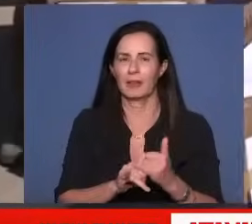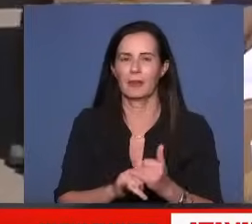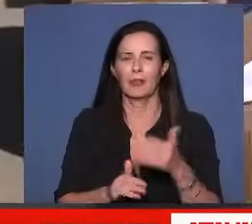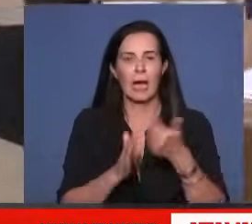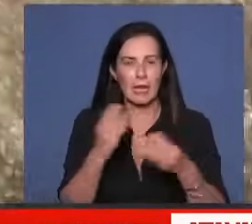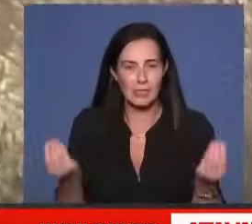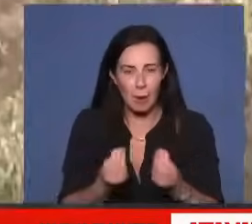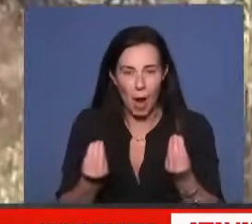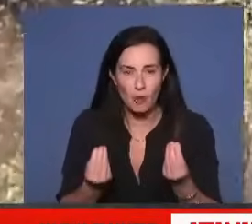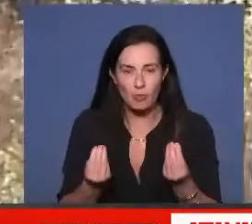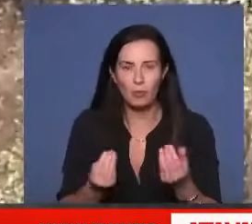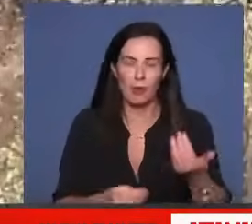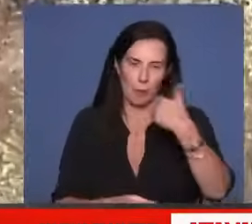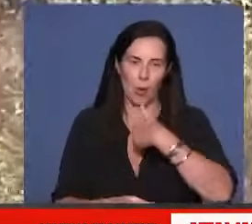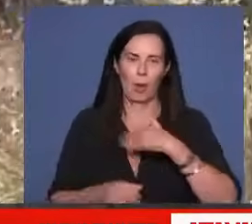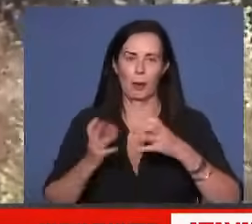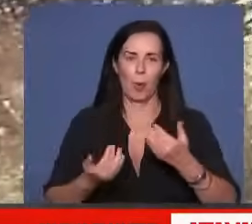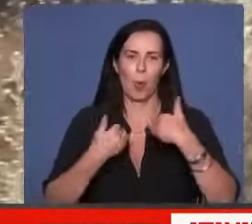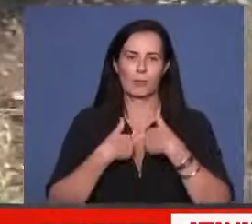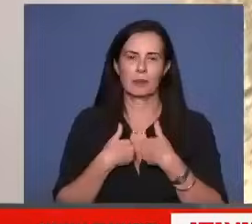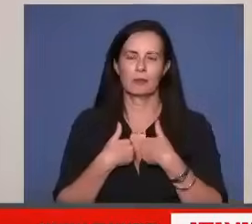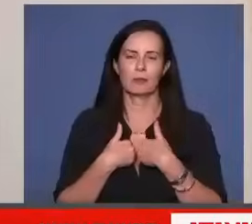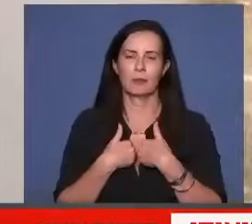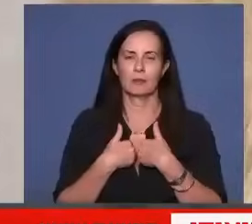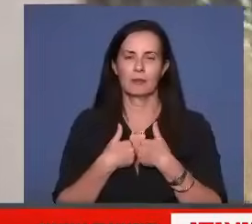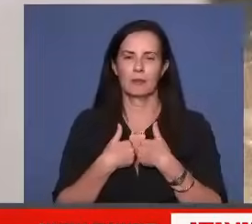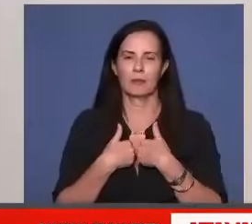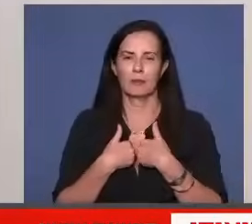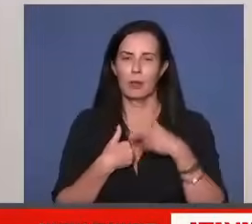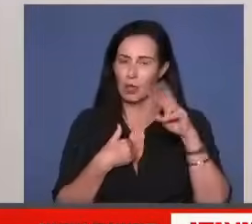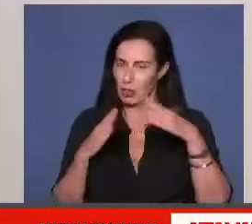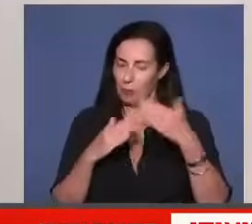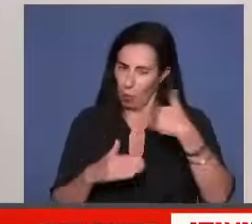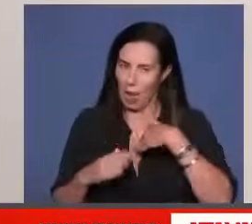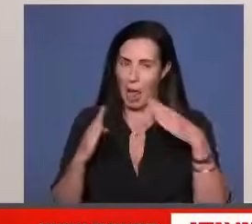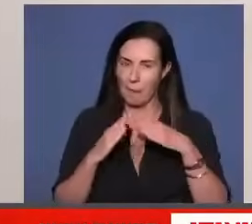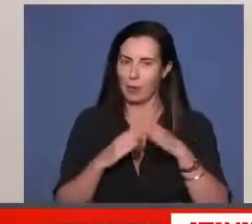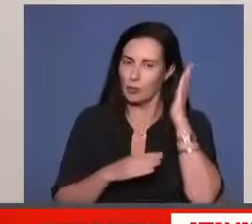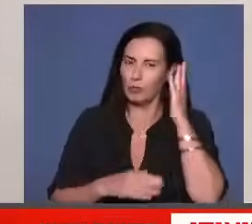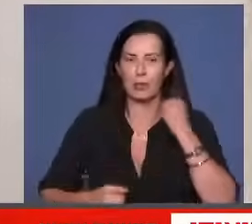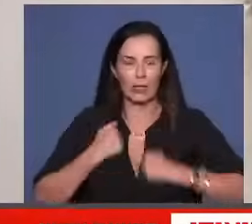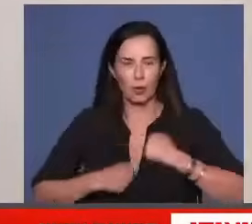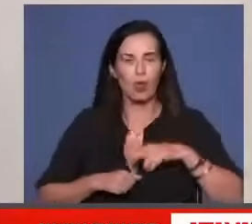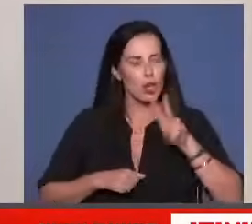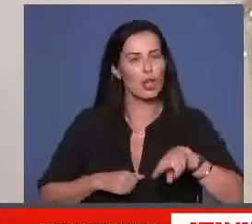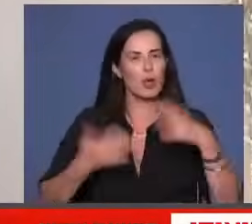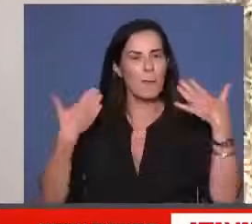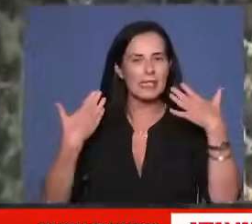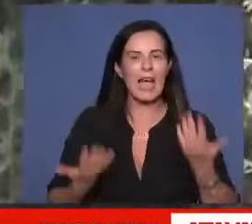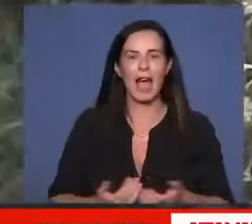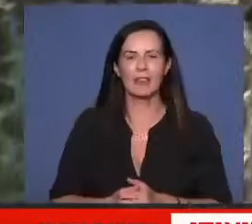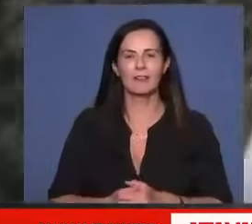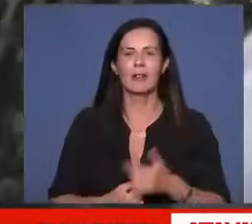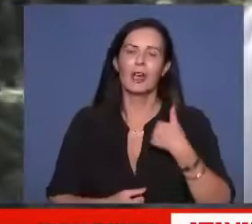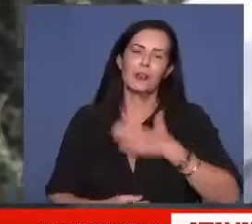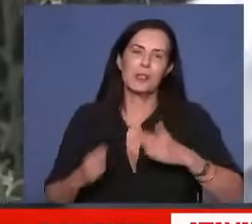משהו? חסר לכם משהו, תבואו אלינו לקיבוץ. יש דירה, אחי, תבואו אליי הביתה, תשנו, תתקלחו, מה שאתם, יש מזגן.